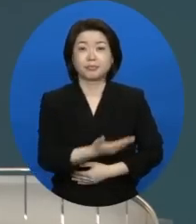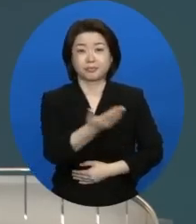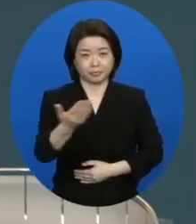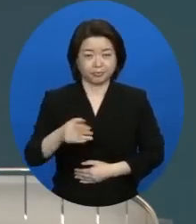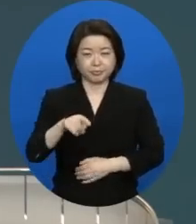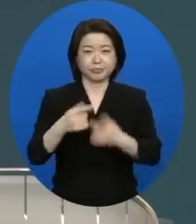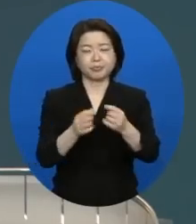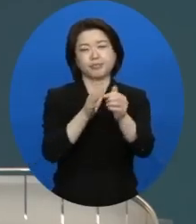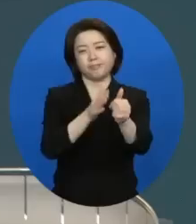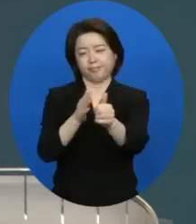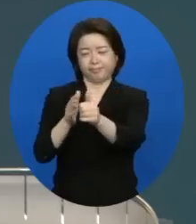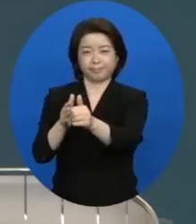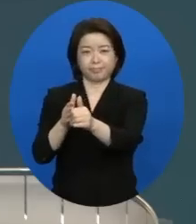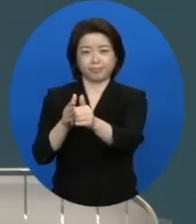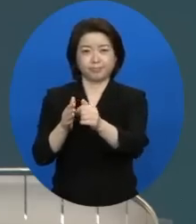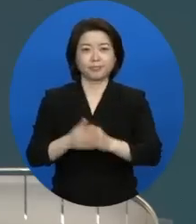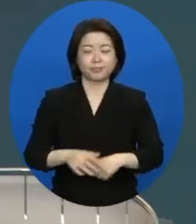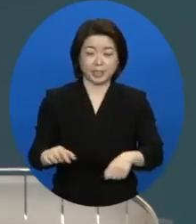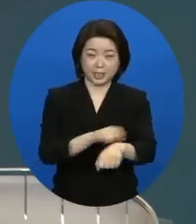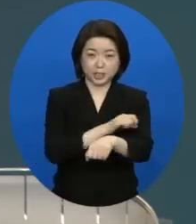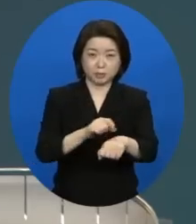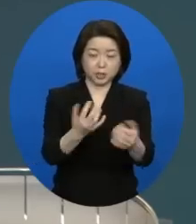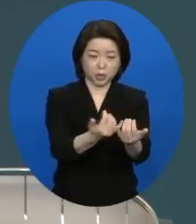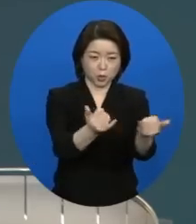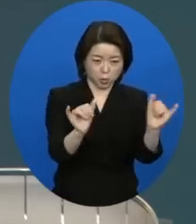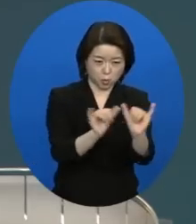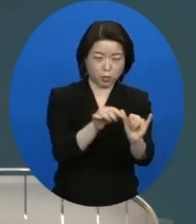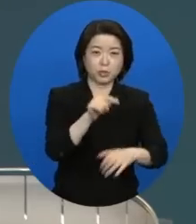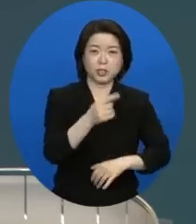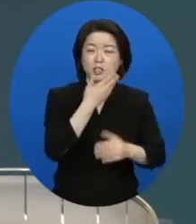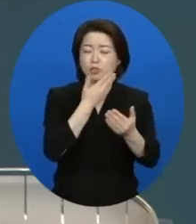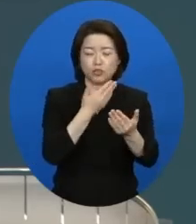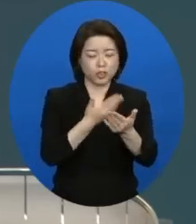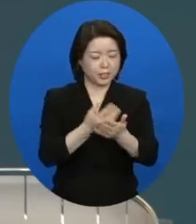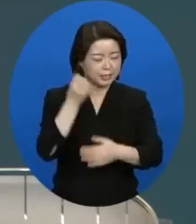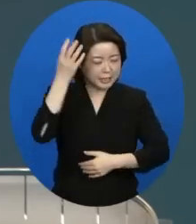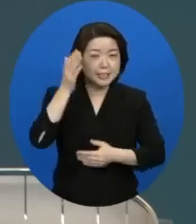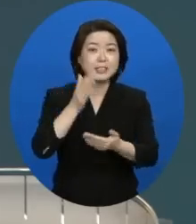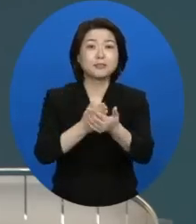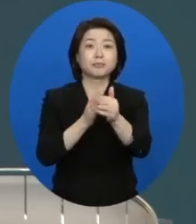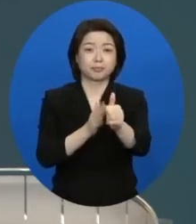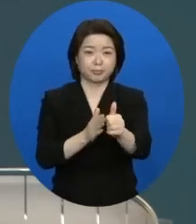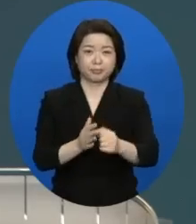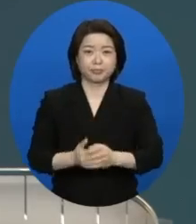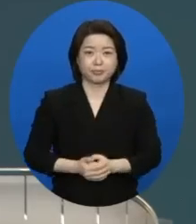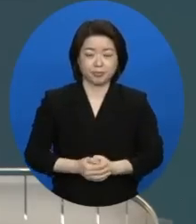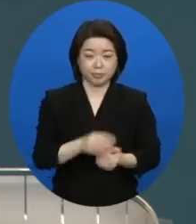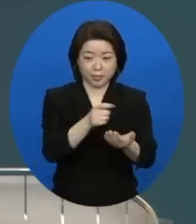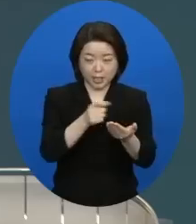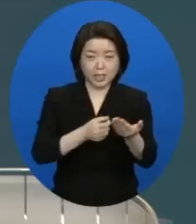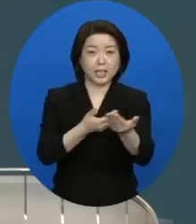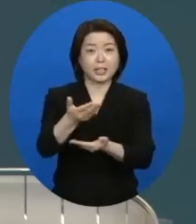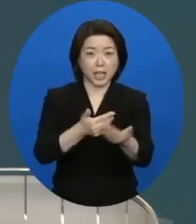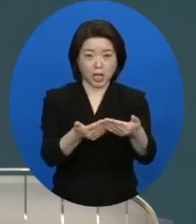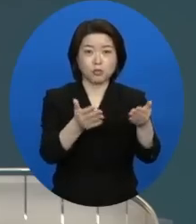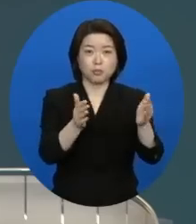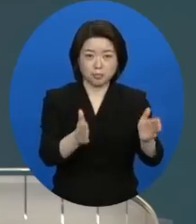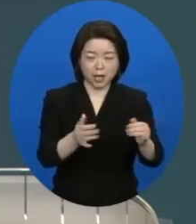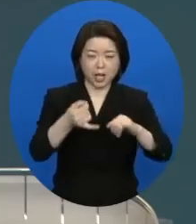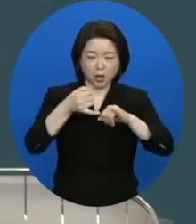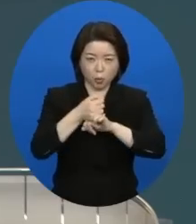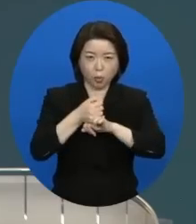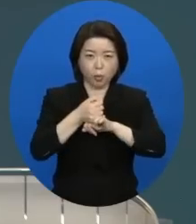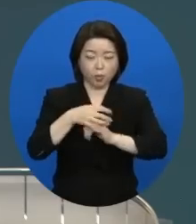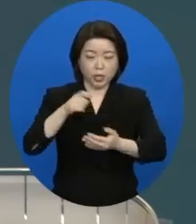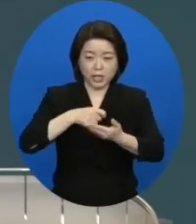여러분에게 그렇게 권해드리면서 특별히 공동체가 중요하다는 것을 잊지 말아주세요. 일기 나눔 방, 꼭